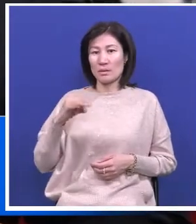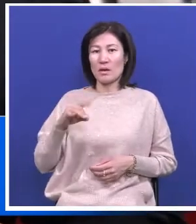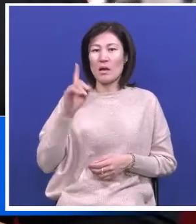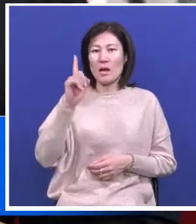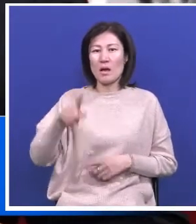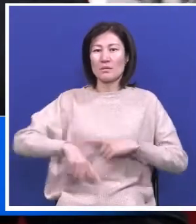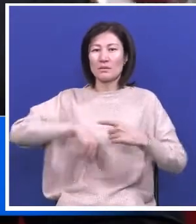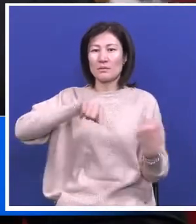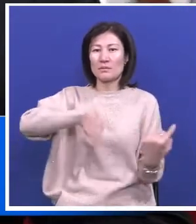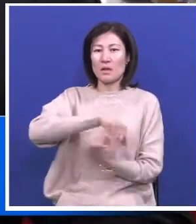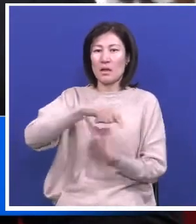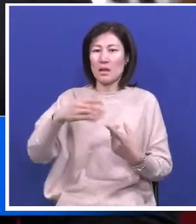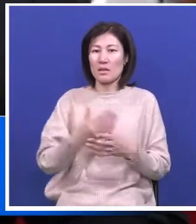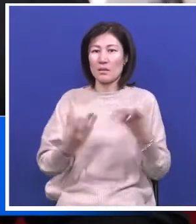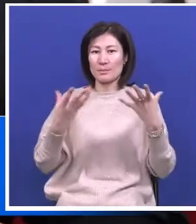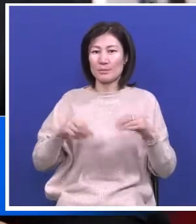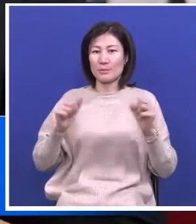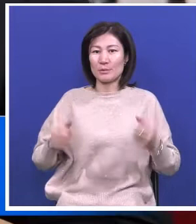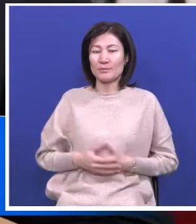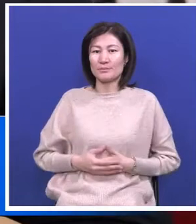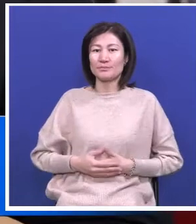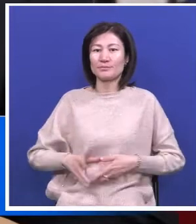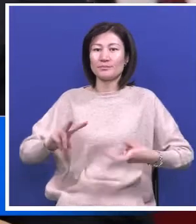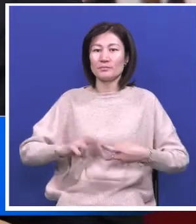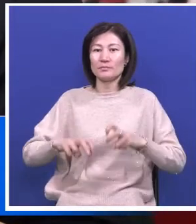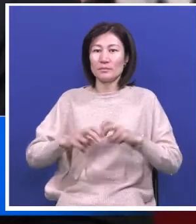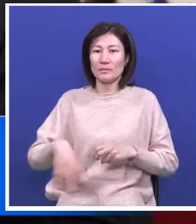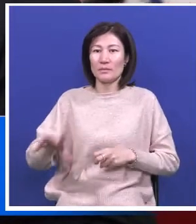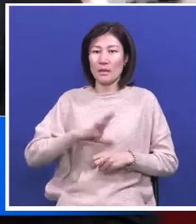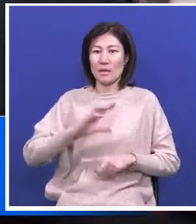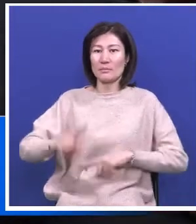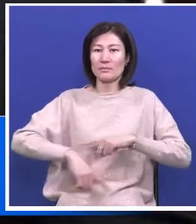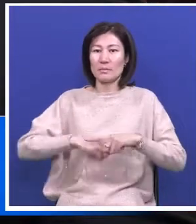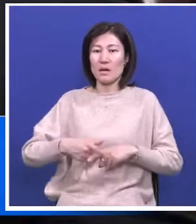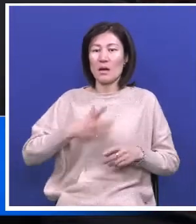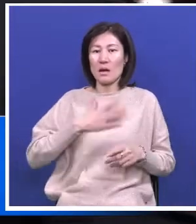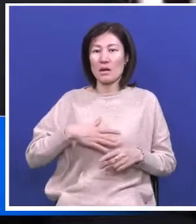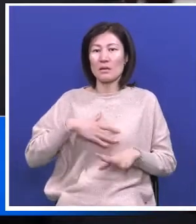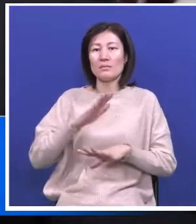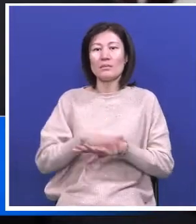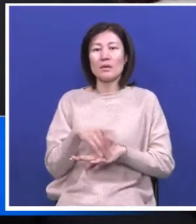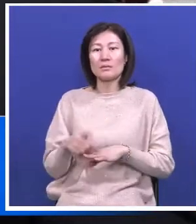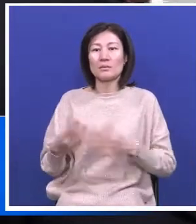аудандарда кәсіпкерлерді қолдау. Кәсіпкерлердің қолдау мәселесін арғаратай, мынау қарапайым тұрғындарға